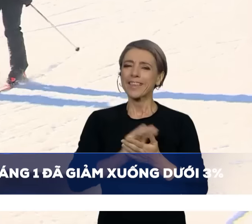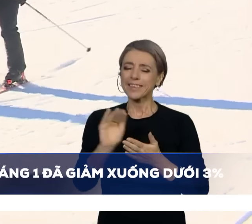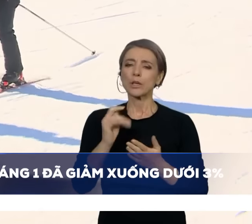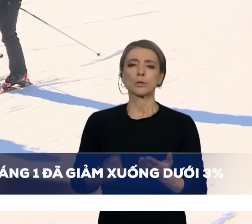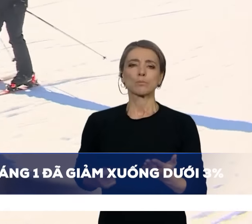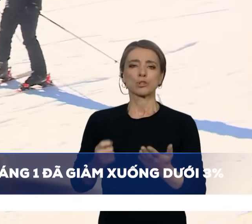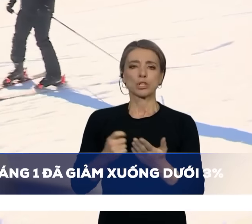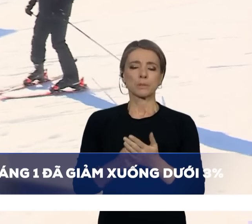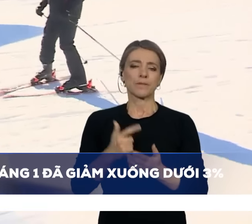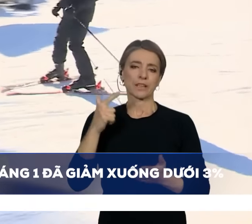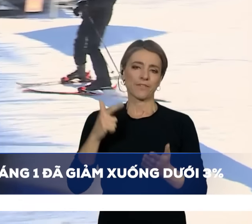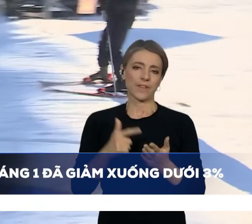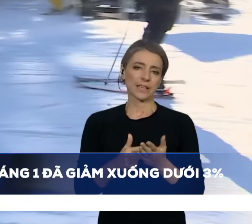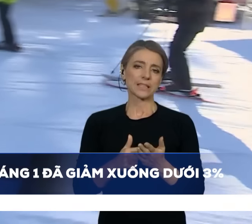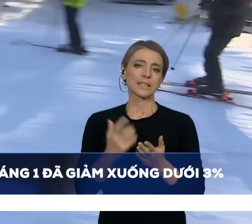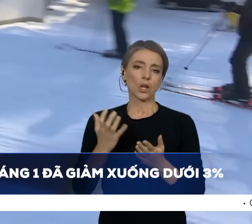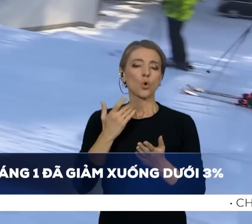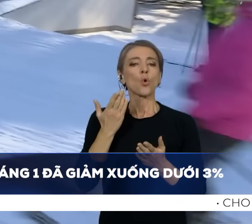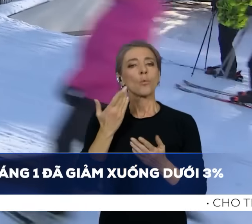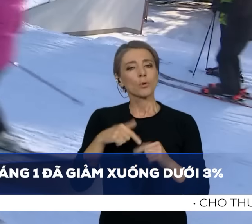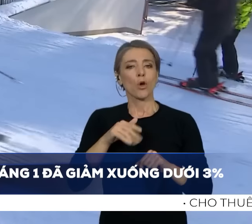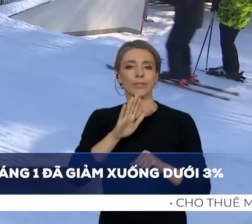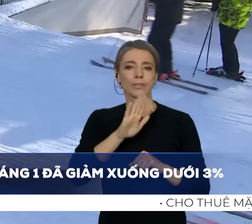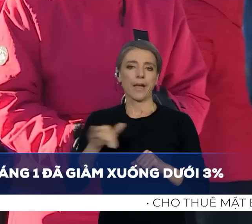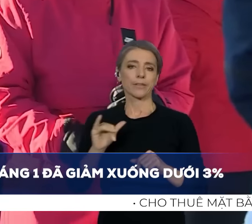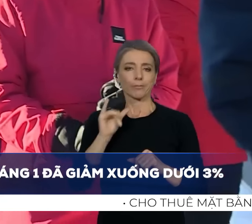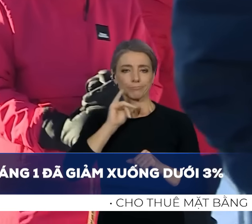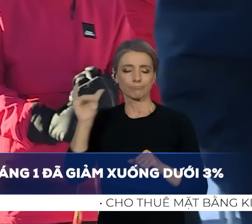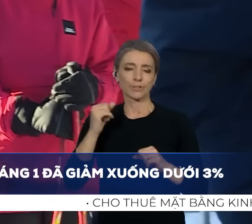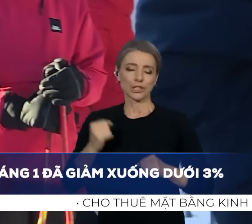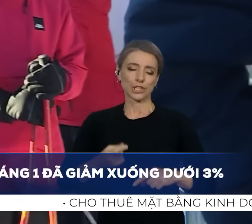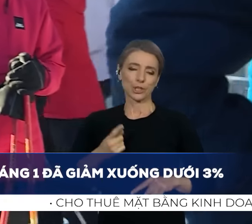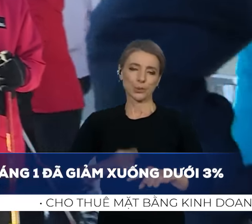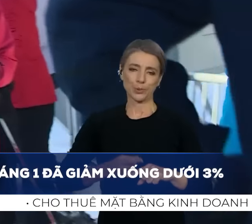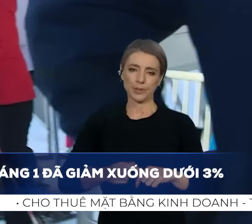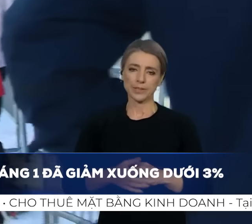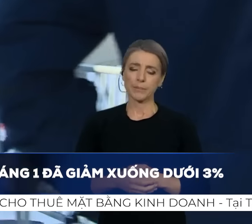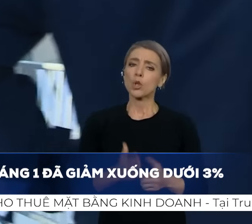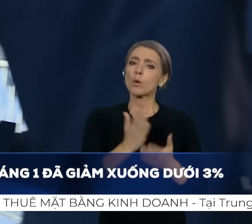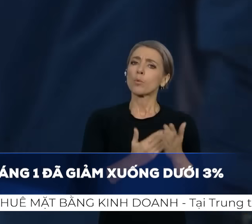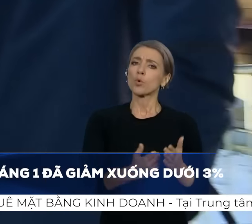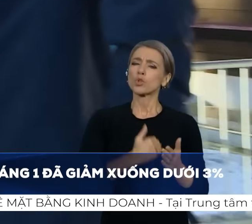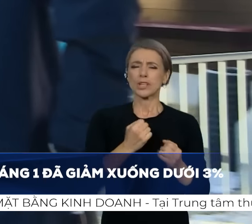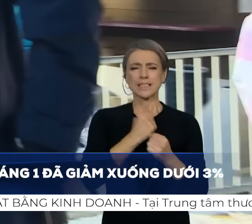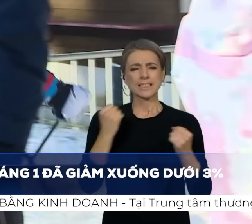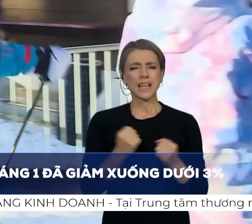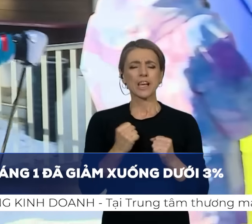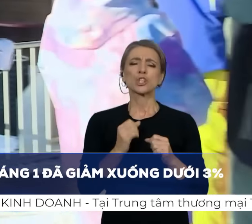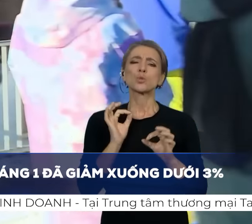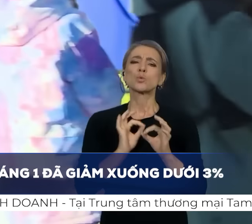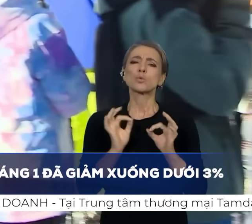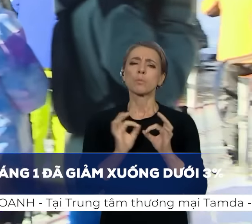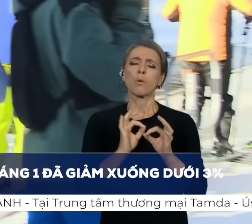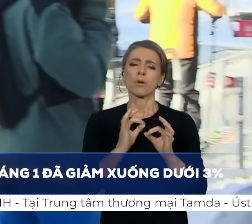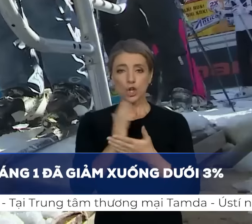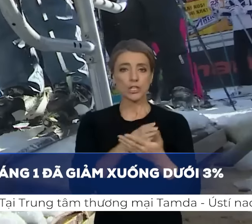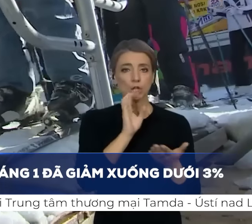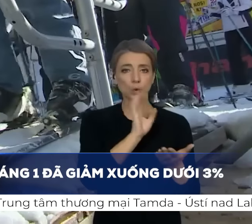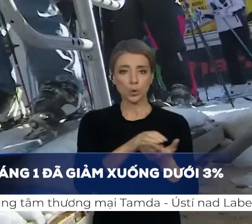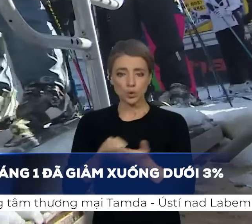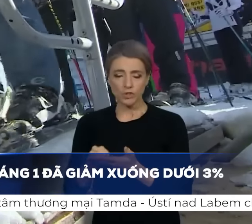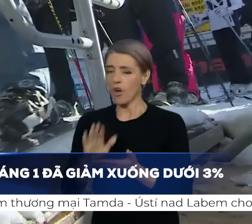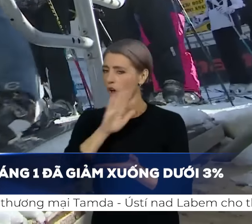tuyết 3 giờ đồng hồ, không tăng so với năm ngoái. Tuy nhiên, từ đầu năm nay, một số mặt hàng hóa đã bị ảnh hưởng do điều chỉnh thuế giá trị gia tăng DPH. Do đó,